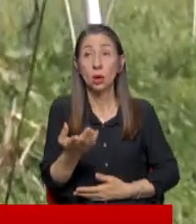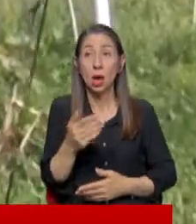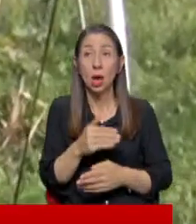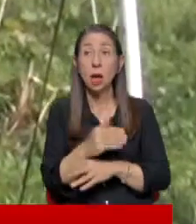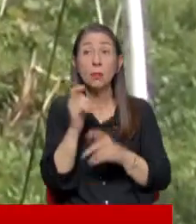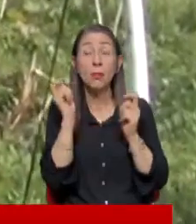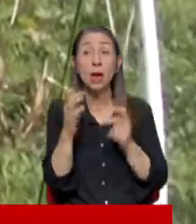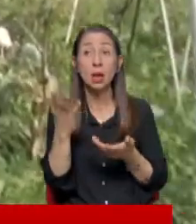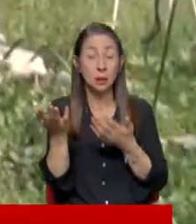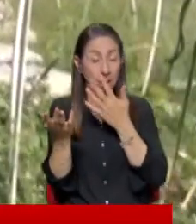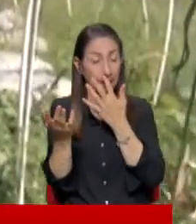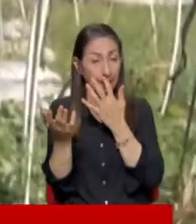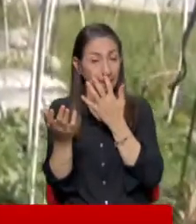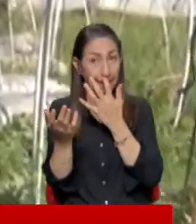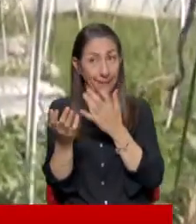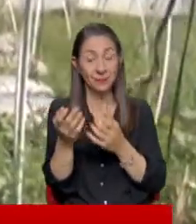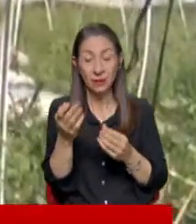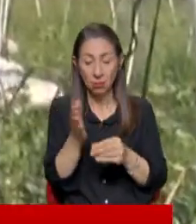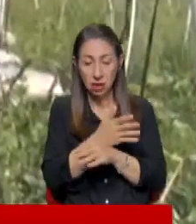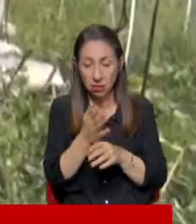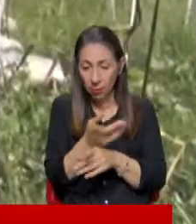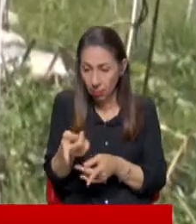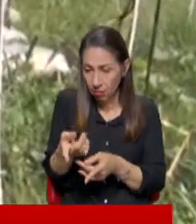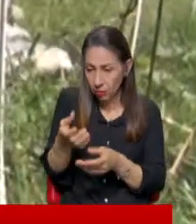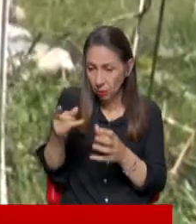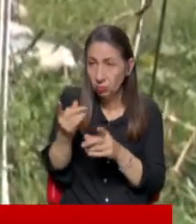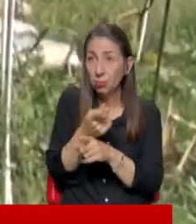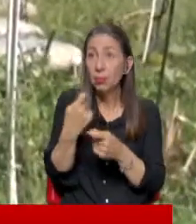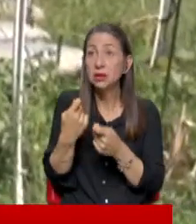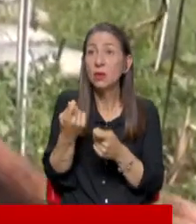hayat çok pahalı. Ürün para etmiyor.